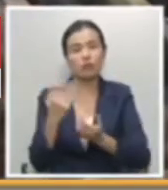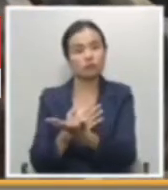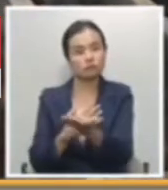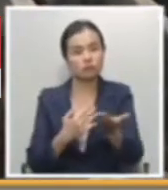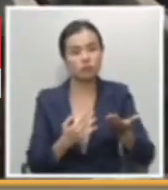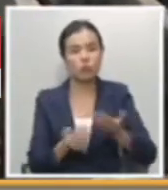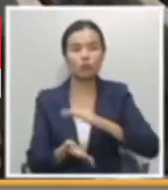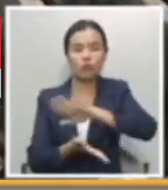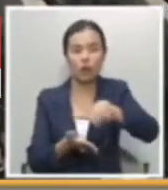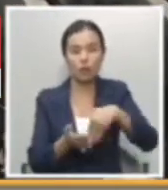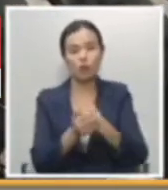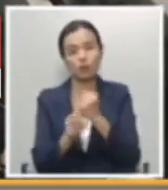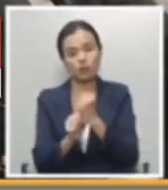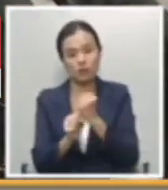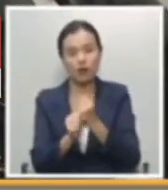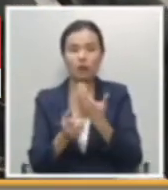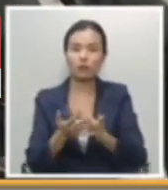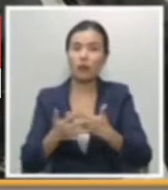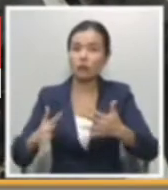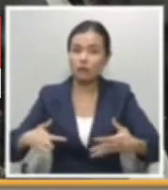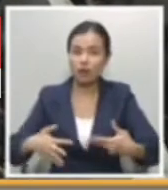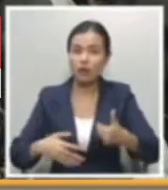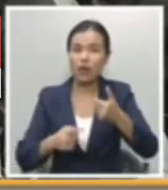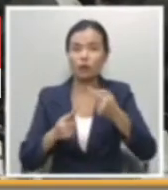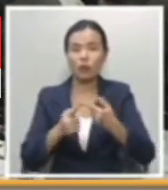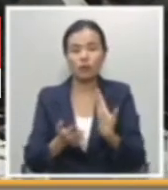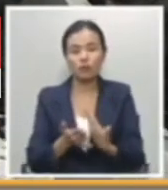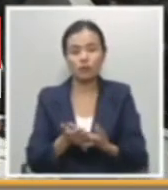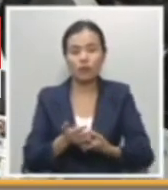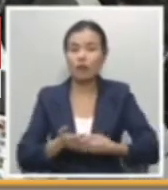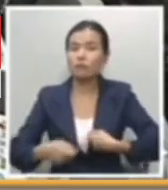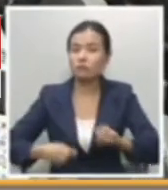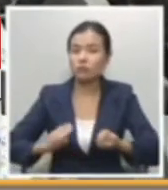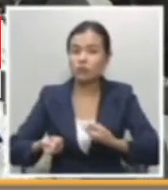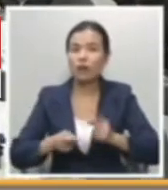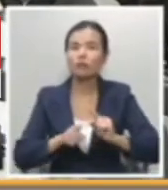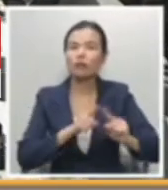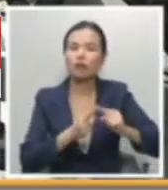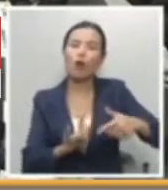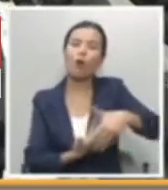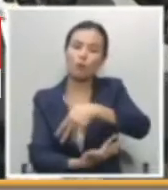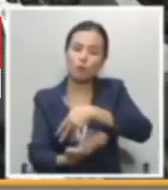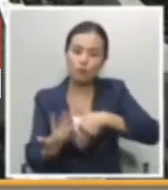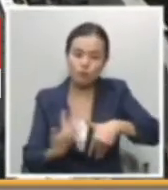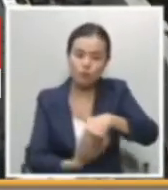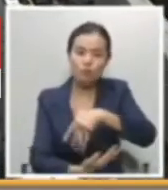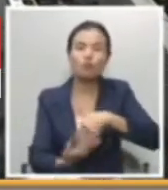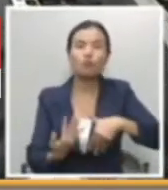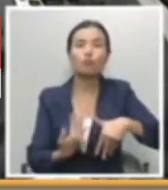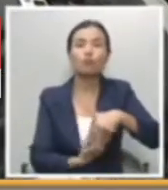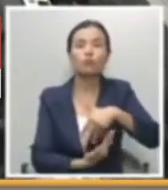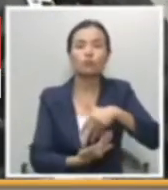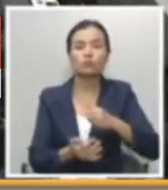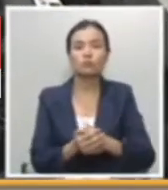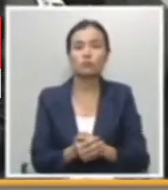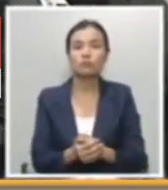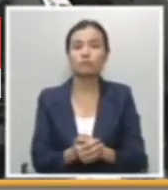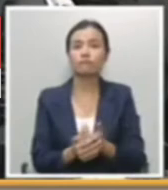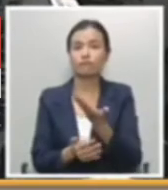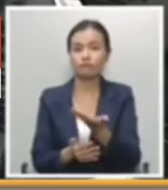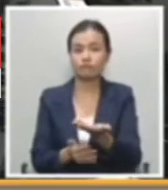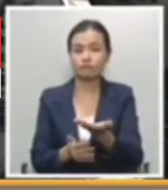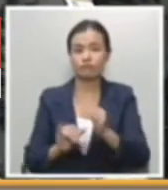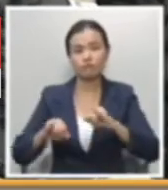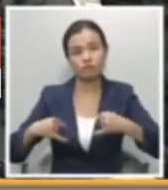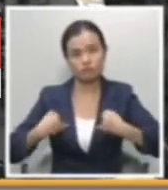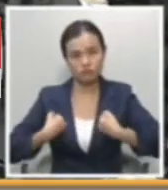ทศมีงานทำมีรายได้ก็ได้นำเอาค่าใช้จ่ายนั้นมาใช้จ่ายใช้สอยนะฮะย่อมไปทำให้ผู้ประกอบ